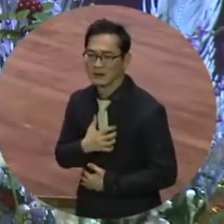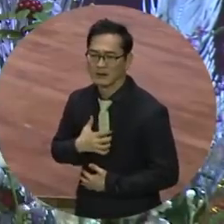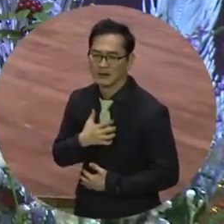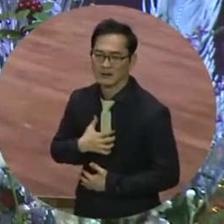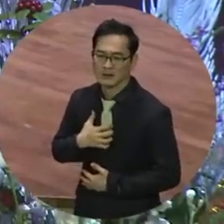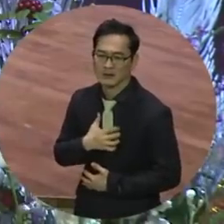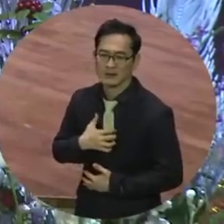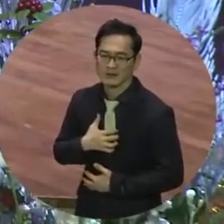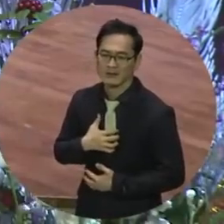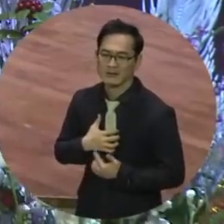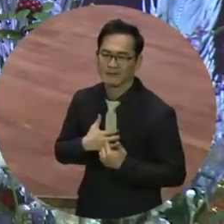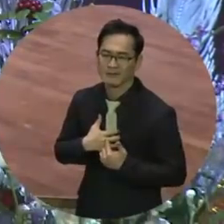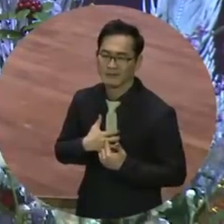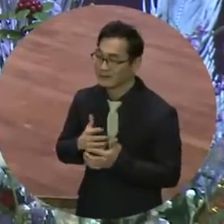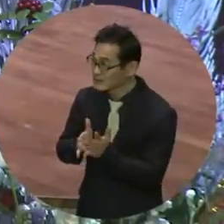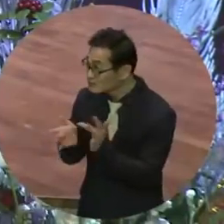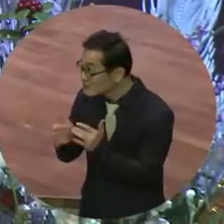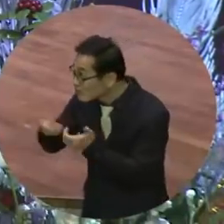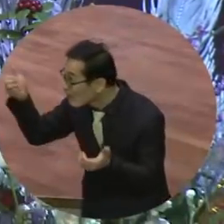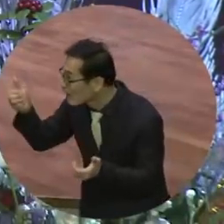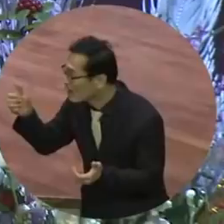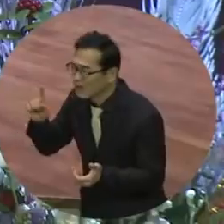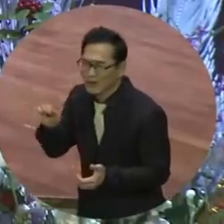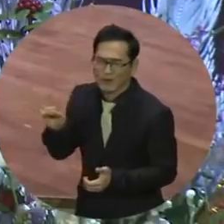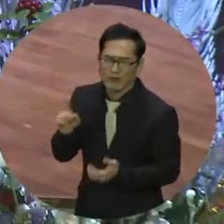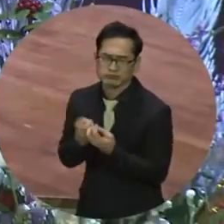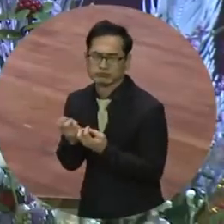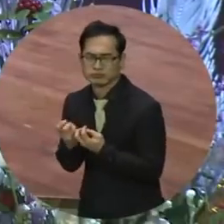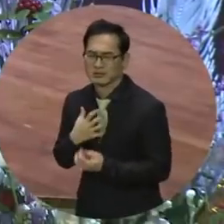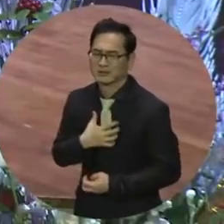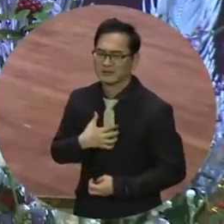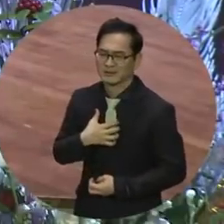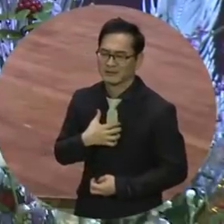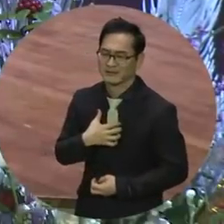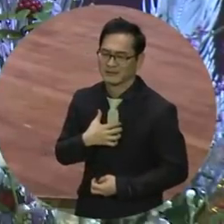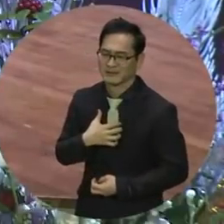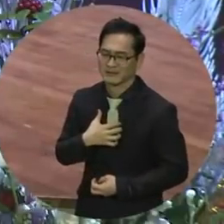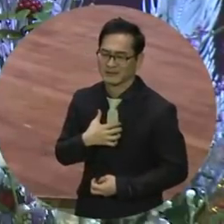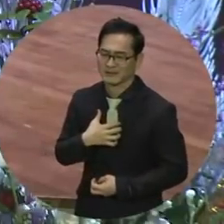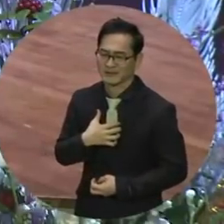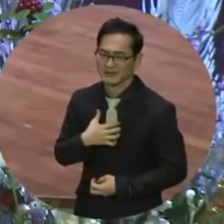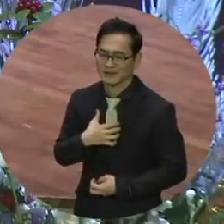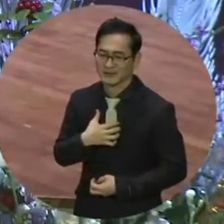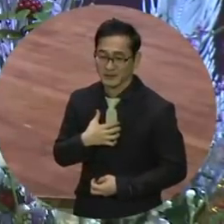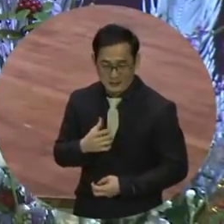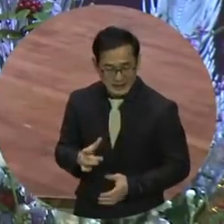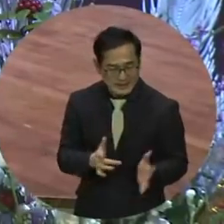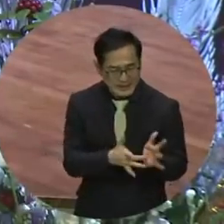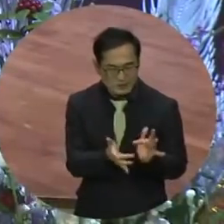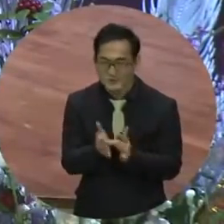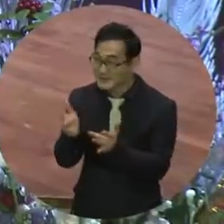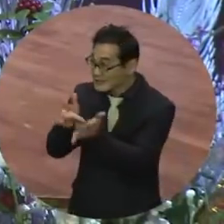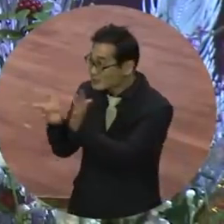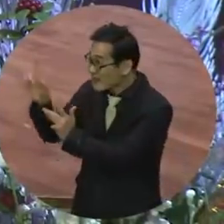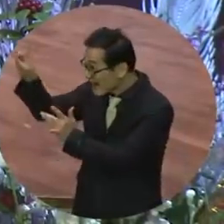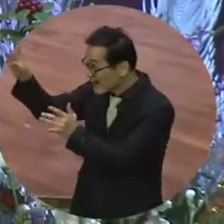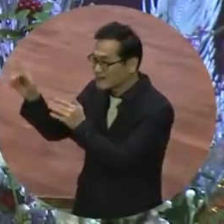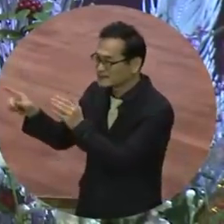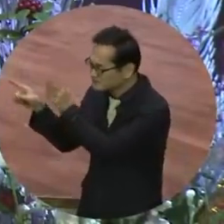되었어요. 예수님 떠난다니까. 예수님 한번 바라보고 처자식 다 버리고 따라왔는데 예수님